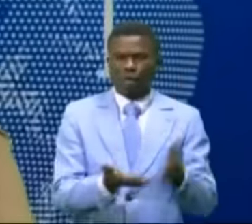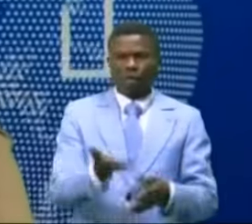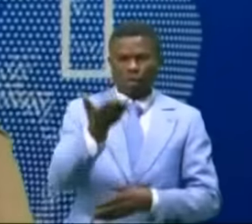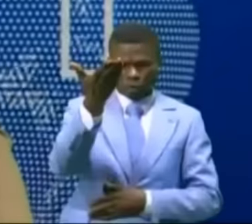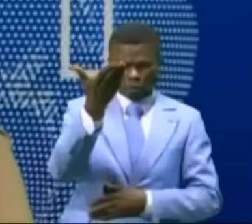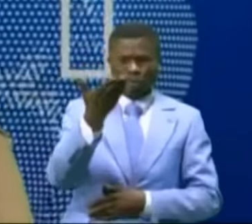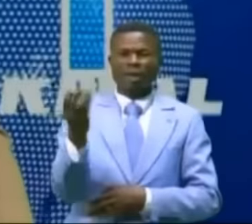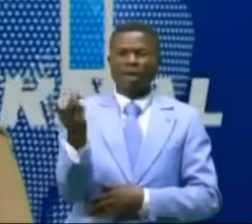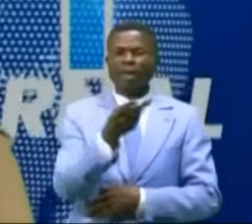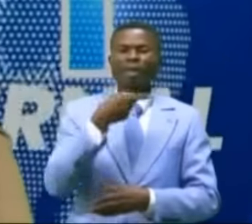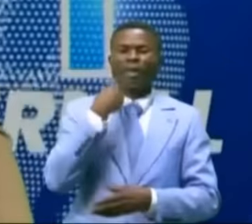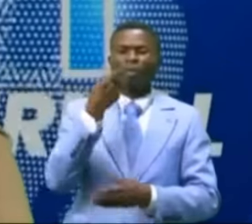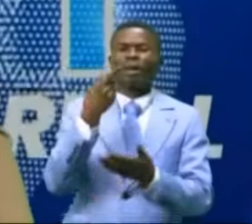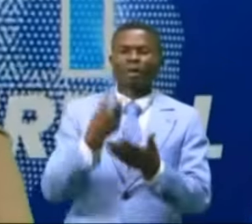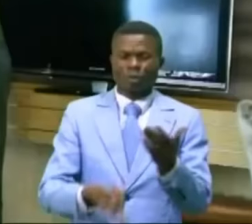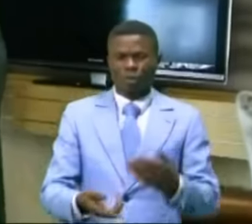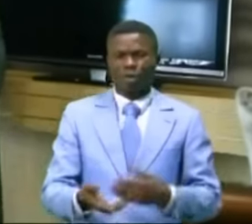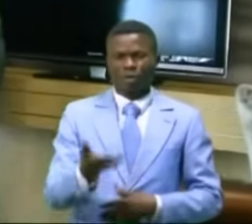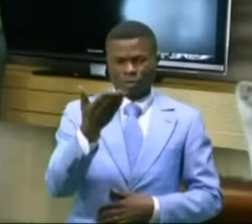Bouélabaki, Pompoumba.